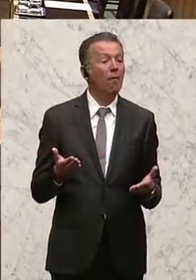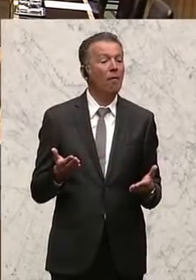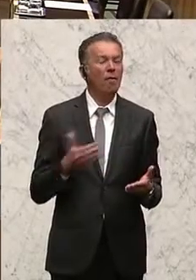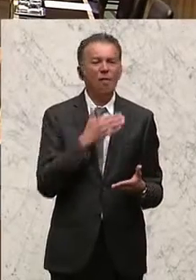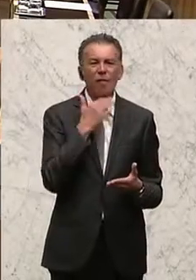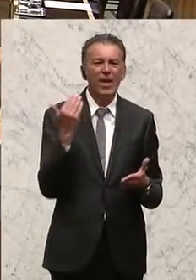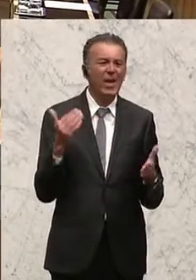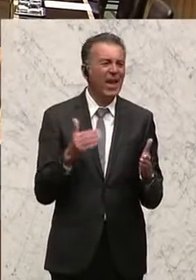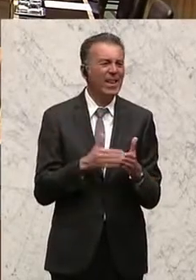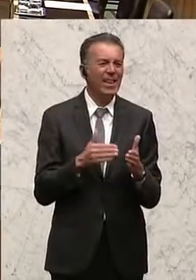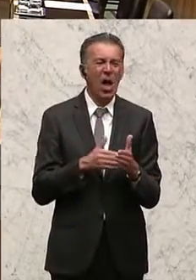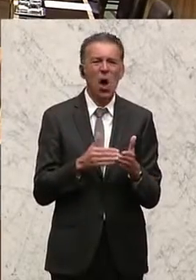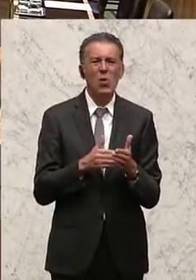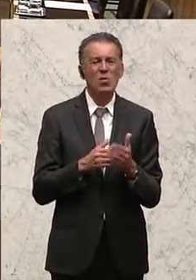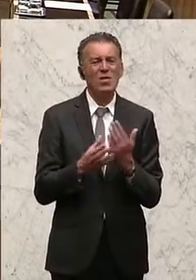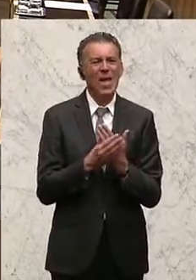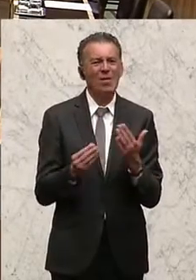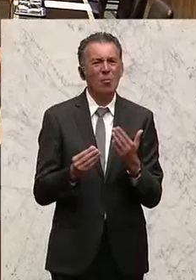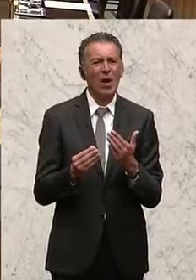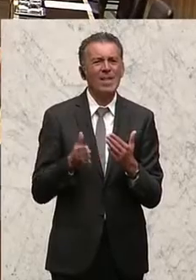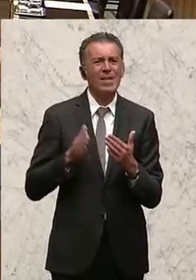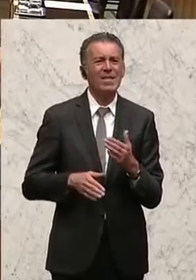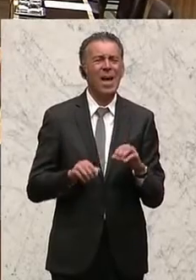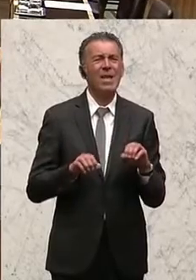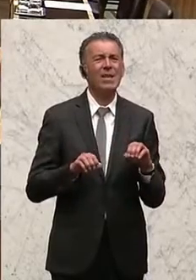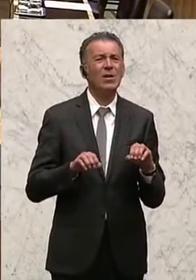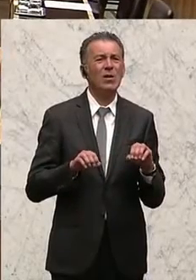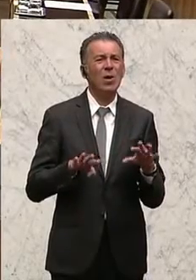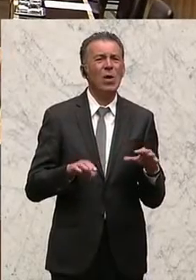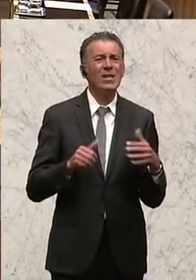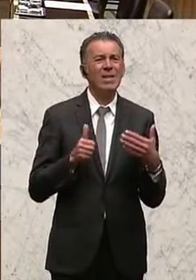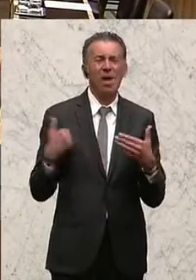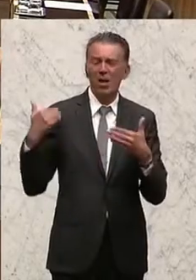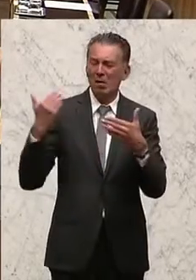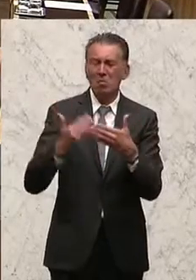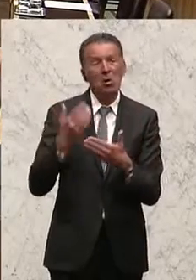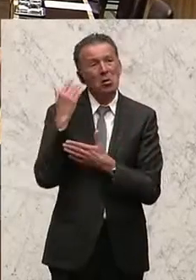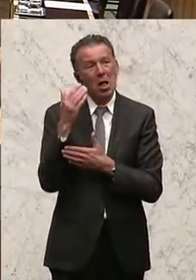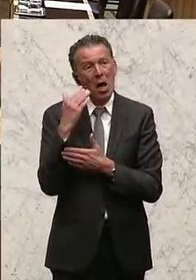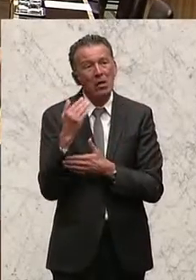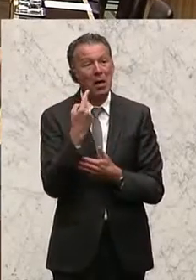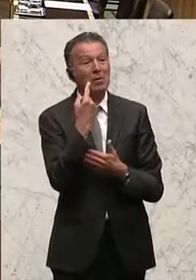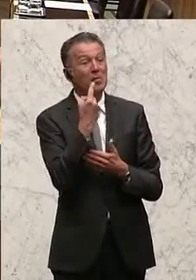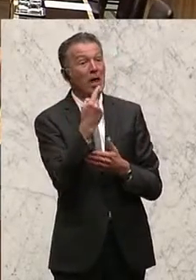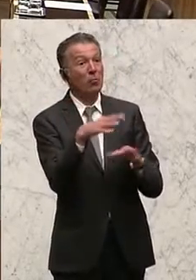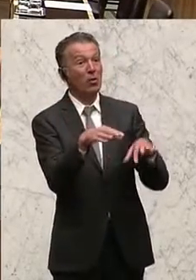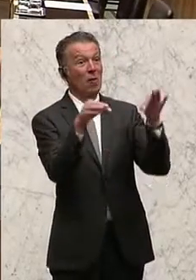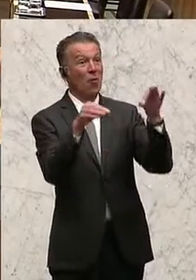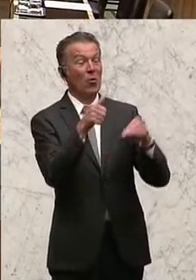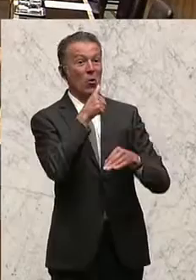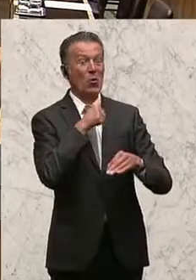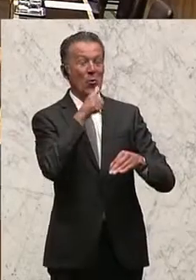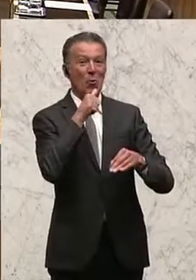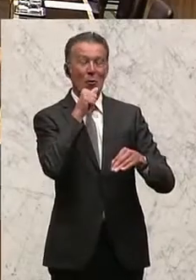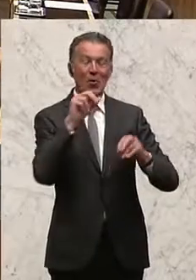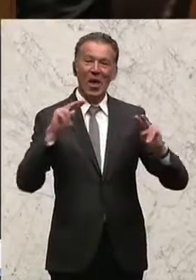Tausende Metallurgen denken seit 1960 darüber nach, Sie haben nichts gefunden, Sie haben was gefunden, das ist die grüne Strahlekraft. Erzählen Sie